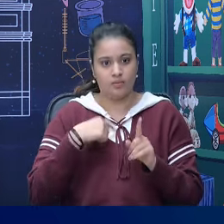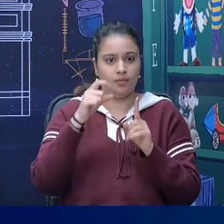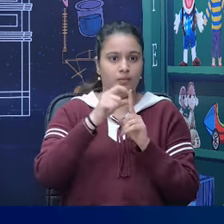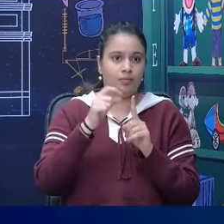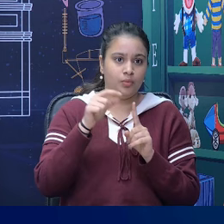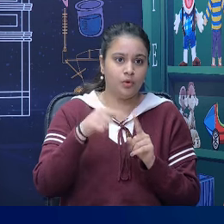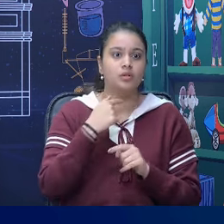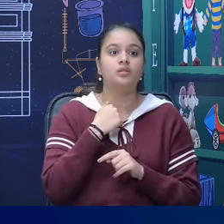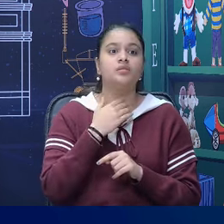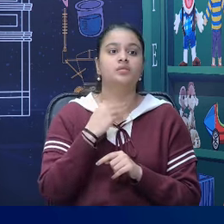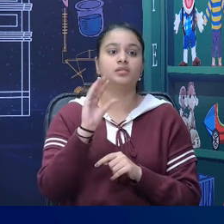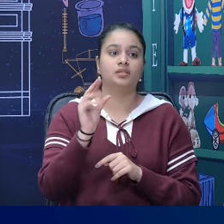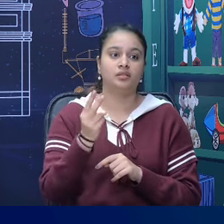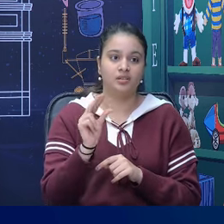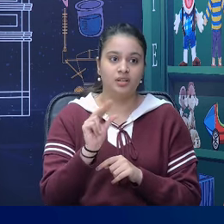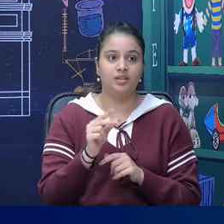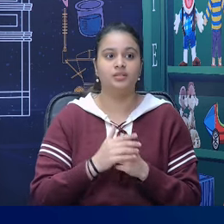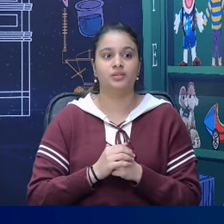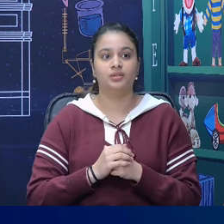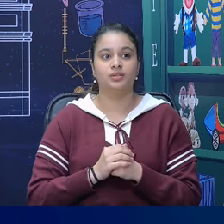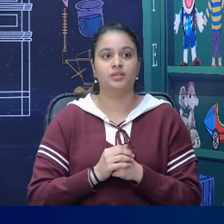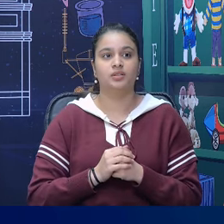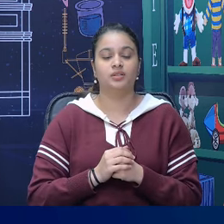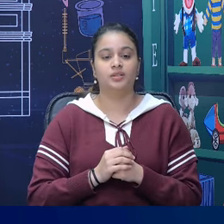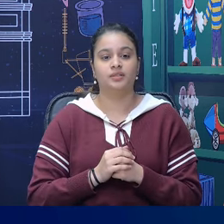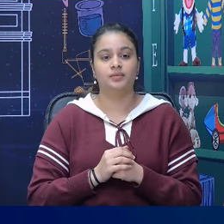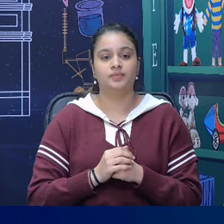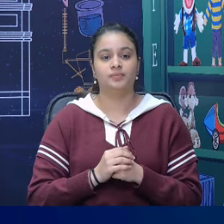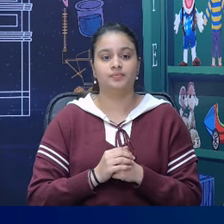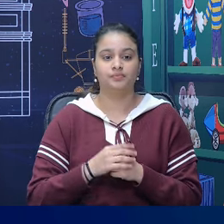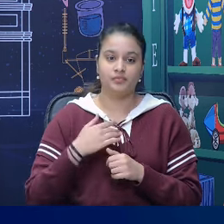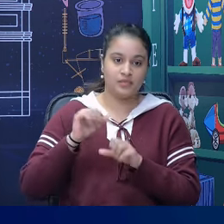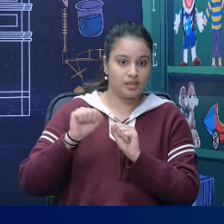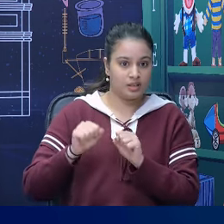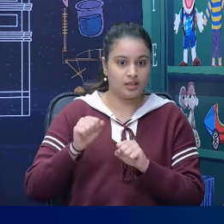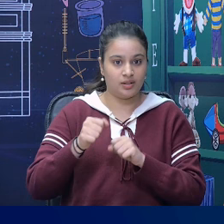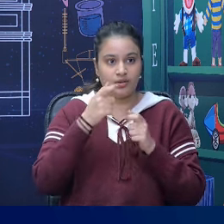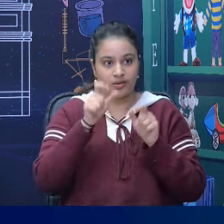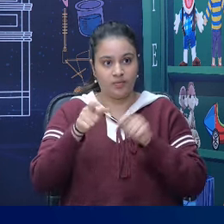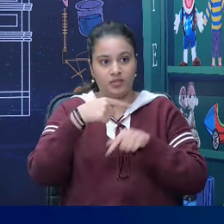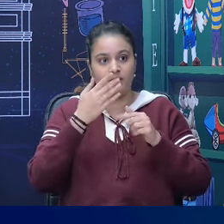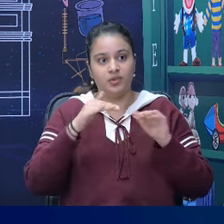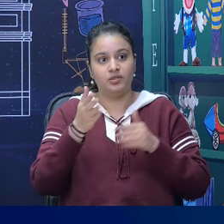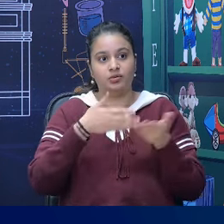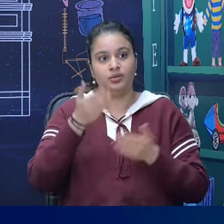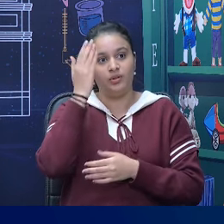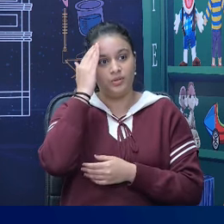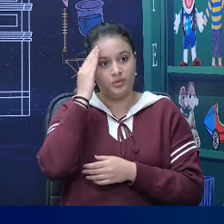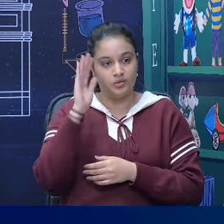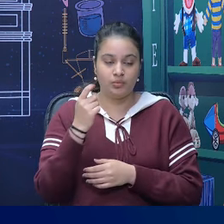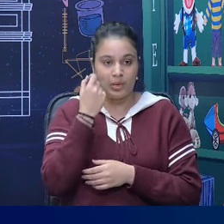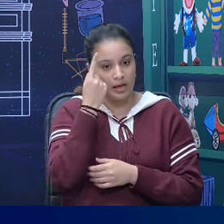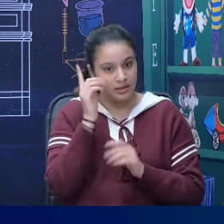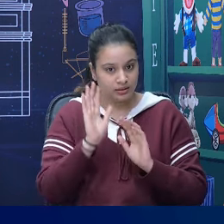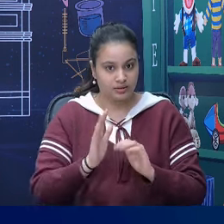देखा हमने कि लड्डू की भाषा से हम समझ गए कितनी आसानी से बिल्कुल और हमारे दर्शक भी मुझे लगता है भलीभांति इसके बारे में समझ